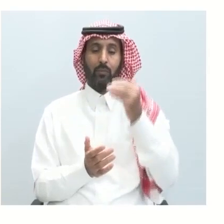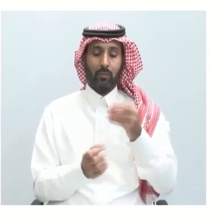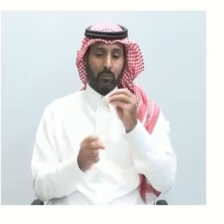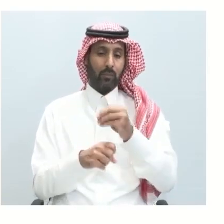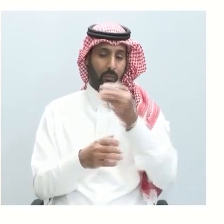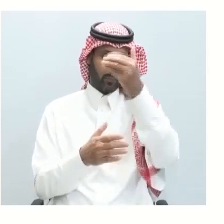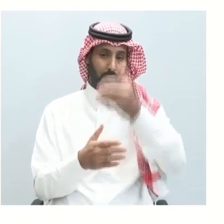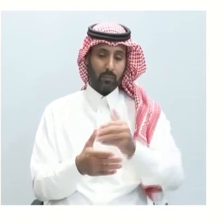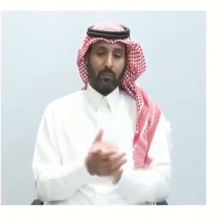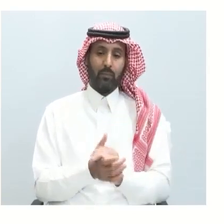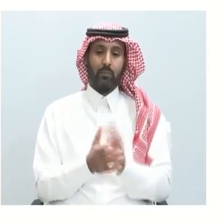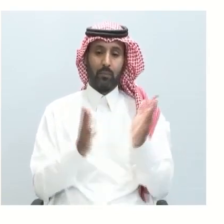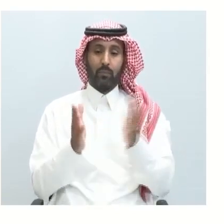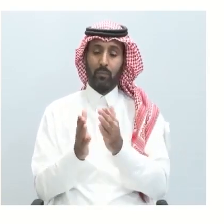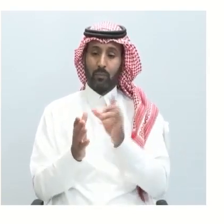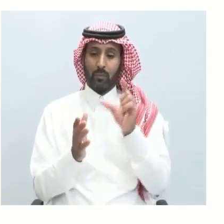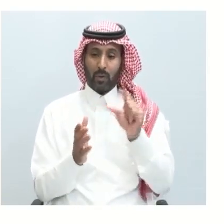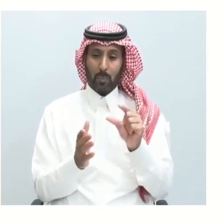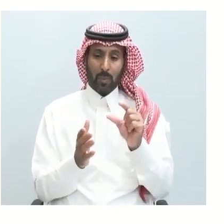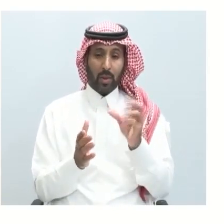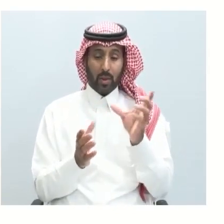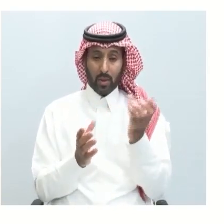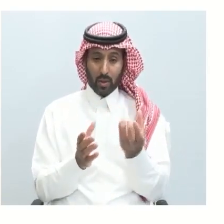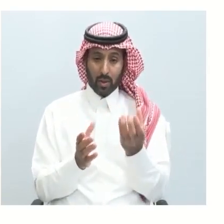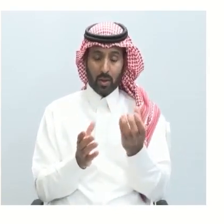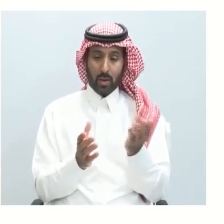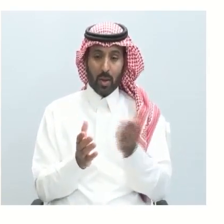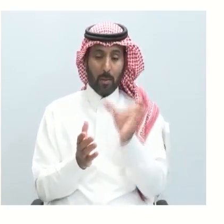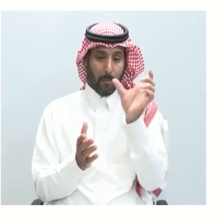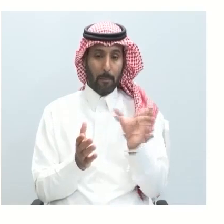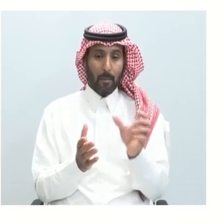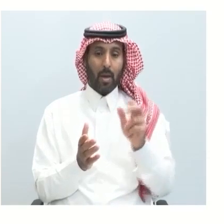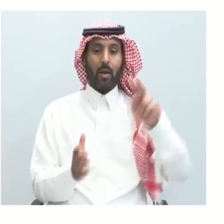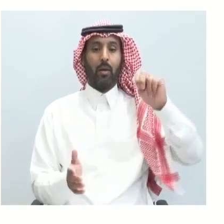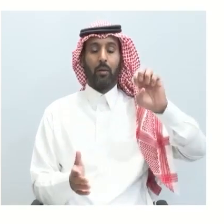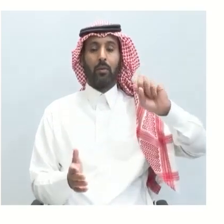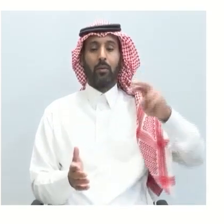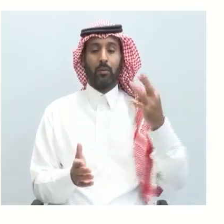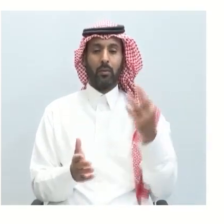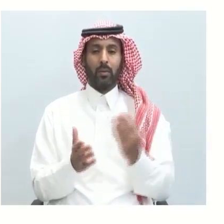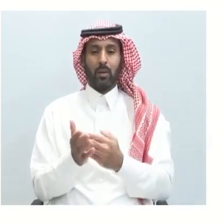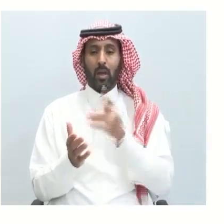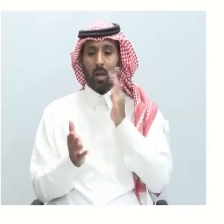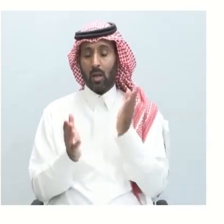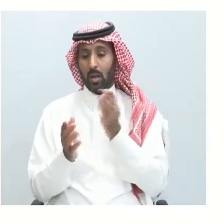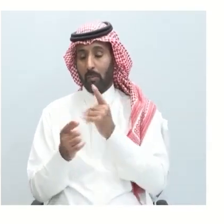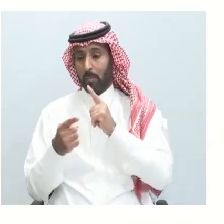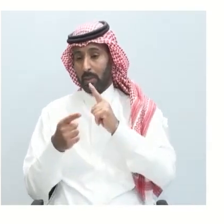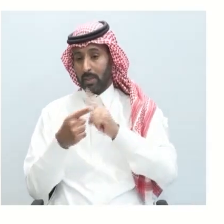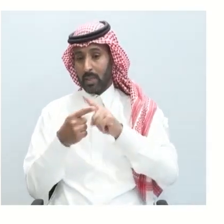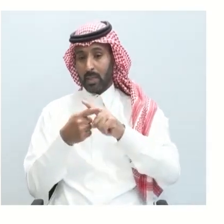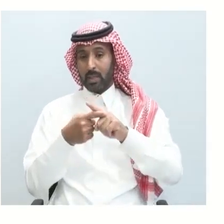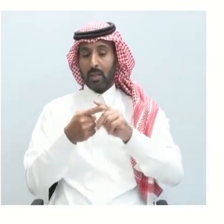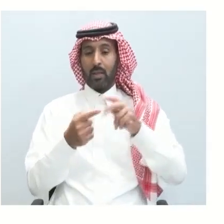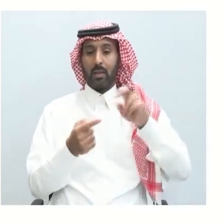المعطيات اعطاني تركيز طبعا الماده هي نيتروجين مع هيدروجين واعطتني نشادر في الصيغه